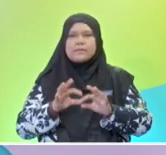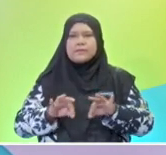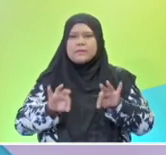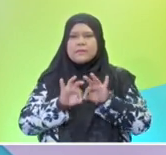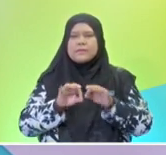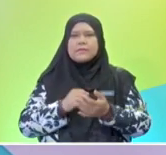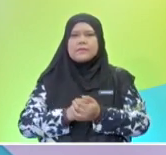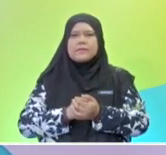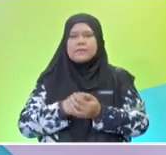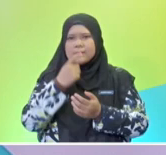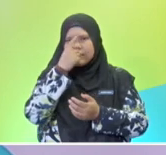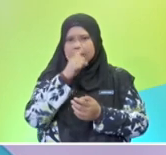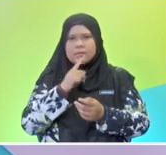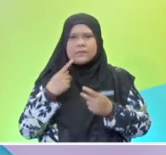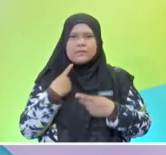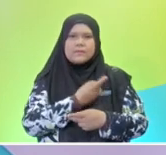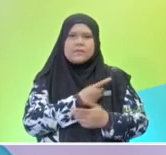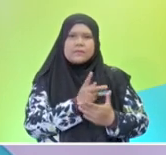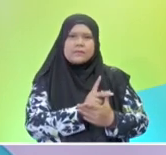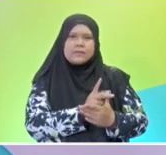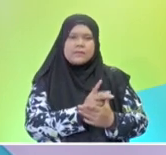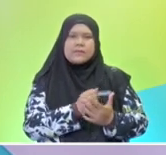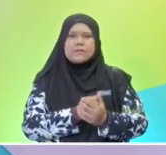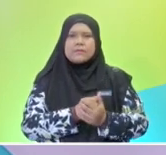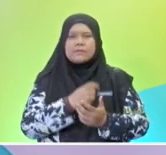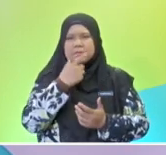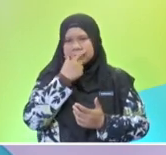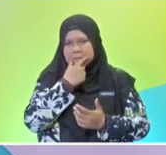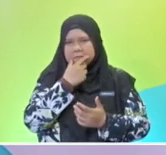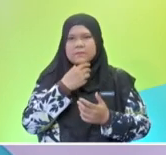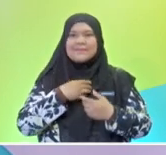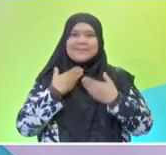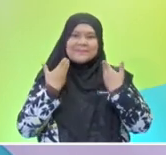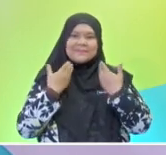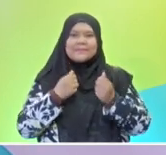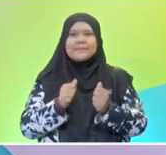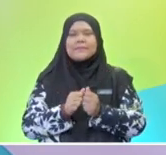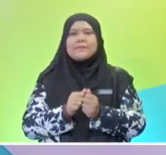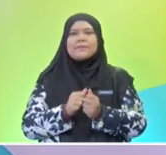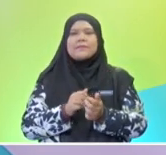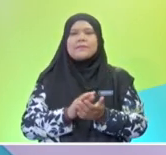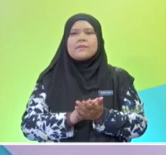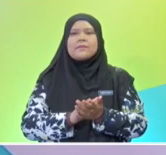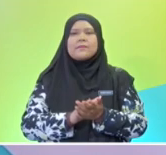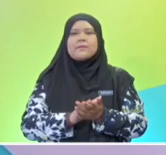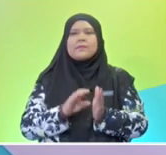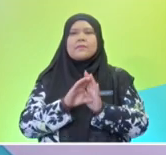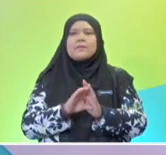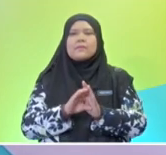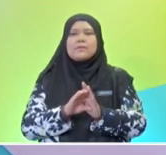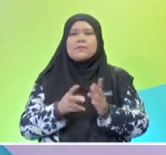dapatlah berkongsi pengalaman kita, berkongsi suka duka kita bersama ahli keluarga kita. Bolehlah berkelah. Okey